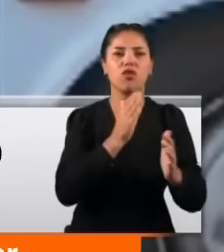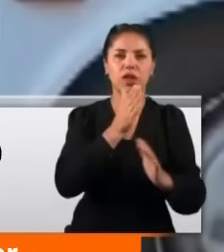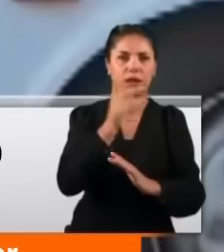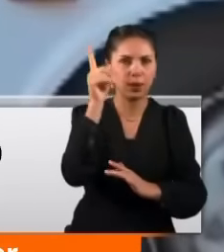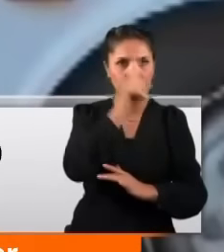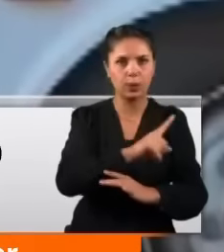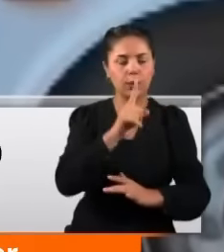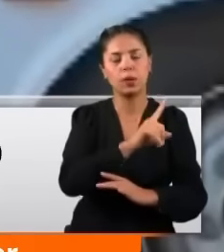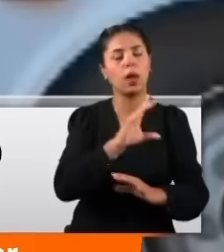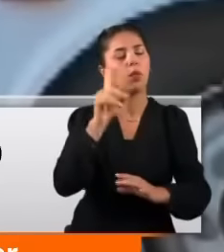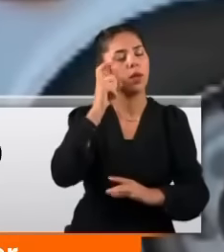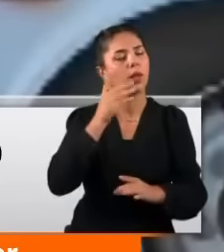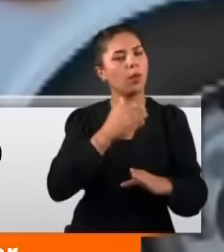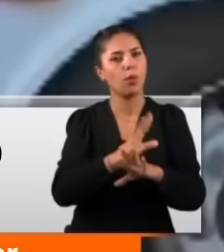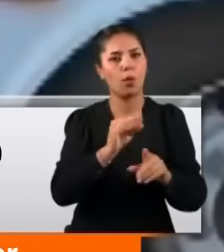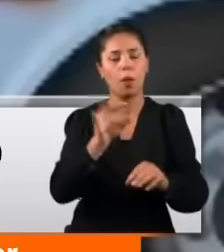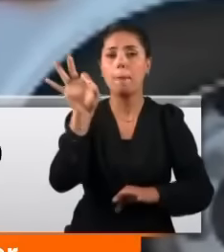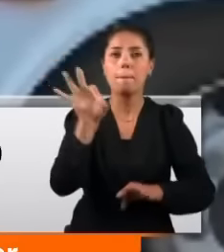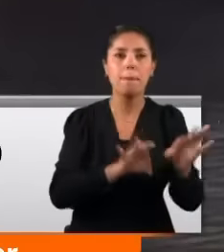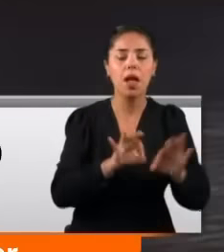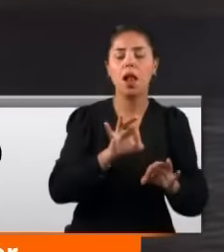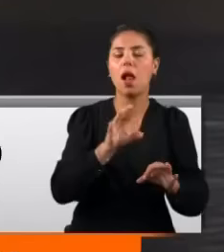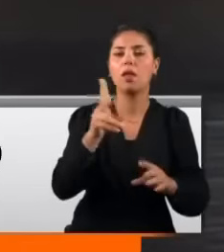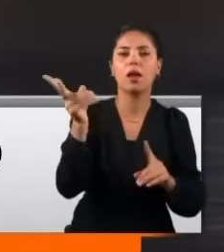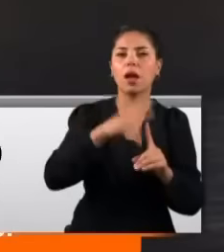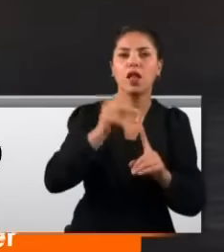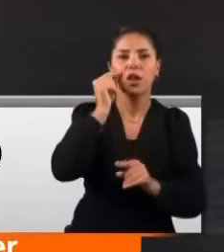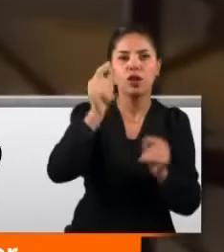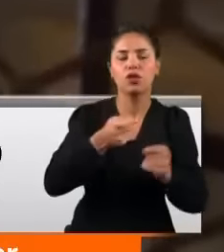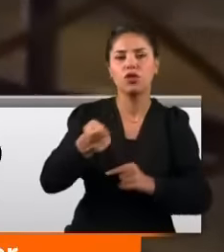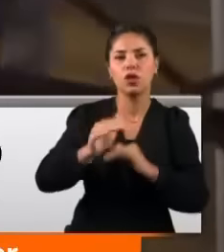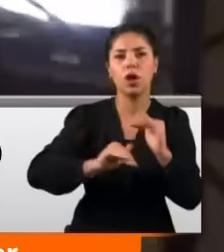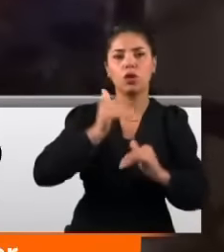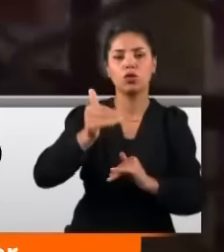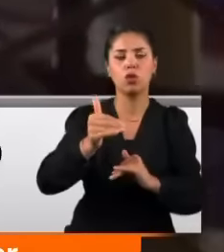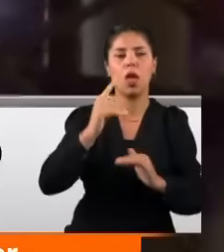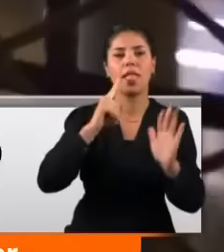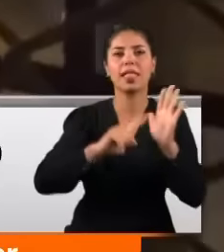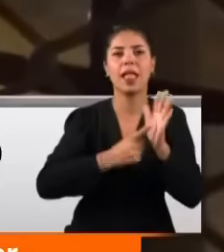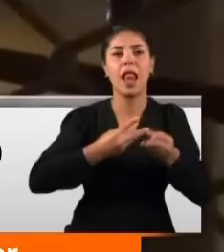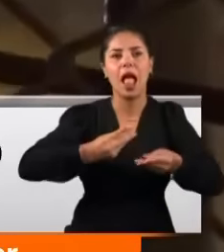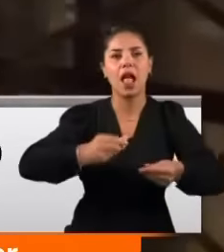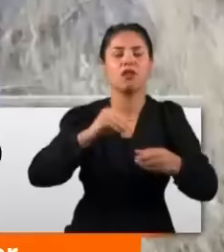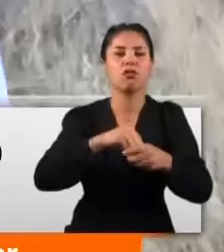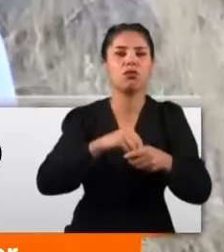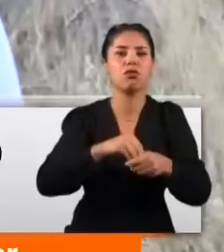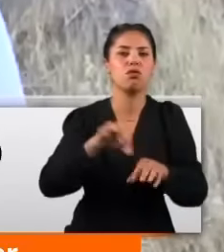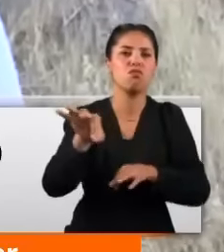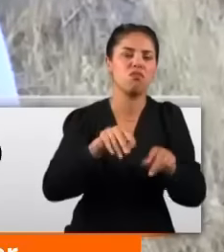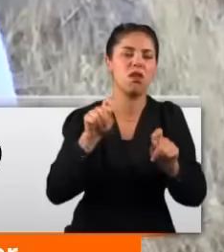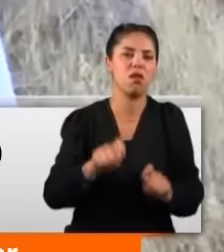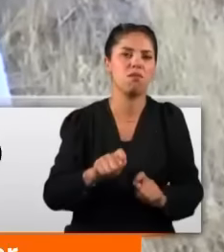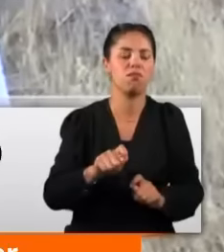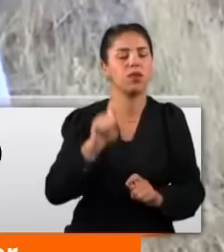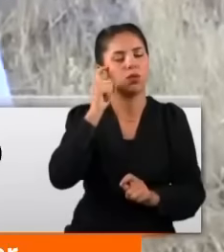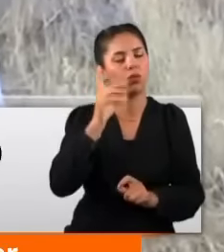iddiayı destekliyor. Plana dahil olanlar vahşi cinayetin sonrasında da bu kez delilleri karartmak için çalıştı. O gün hiçbirimiz